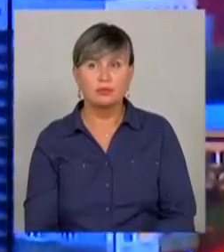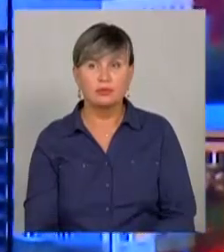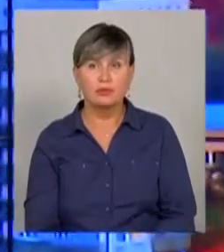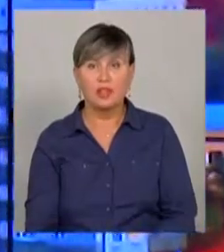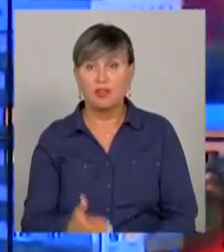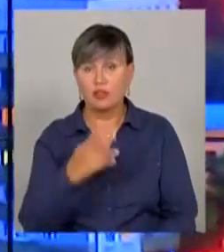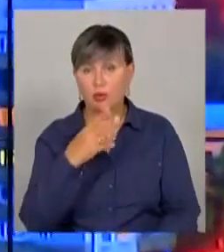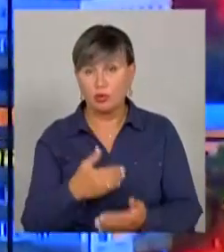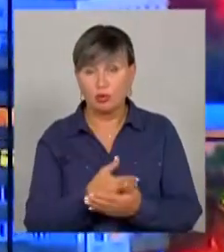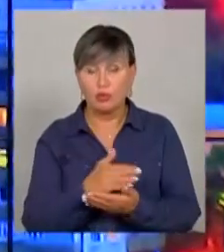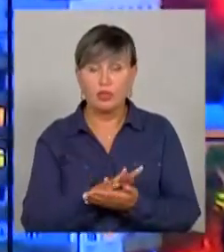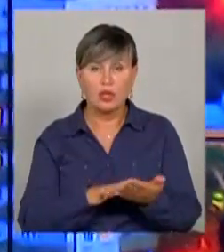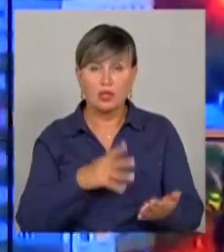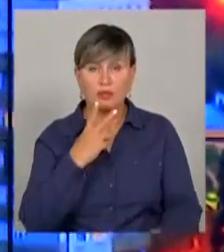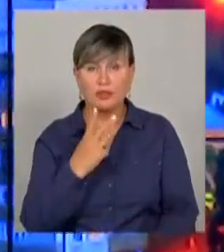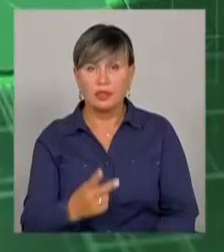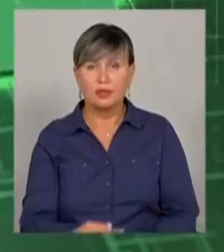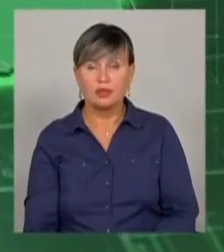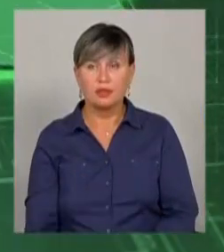Вы смотрите новости, далее в выпуске.